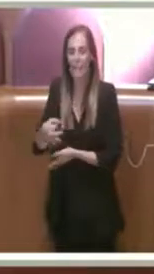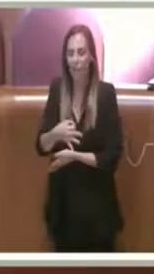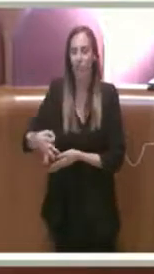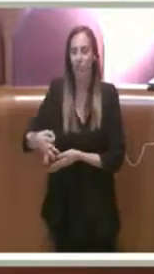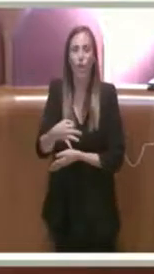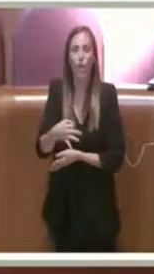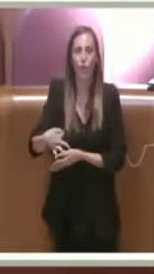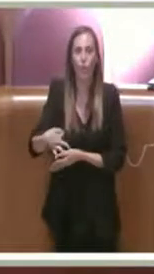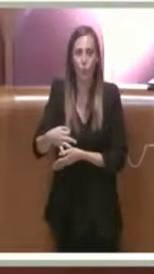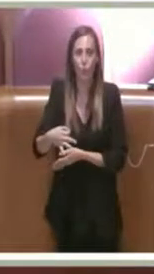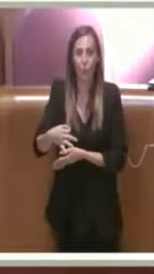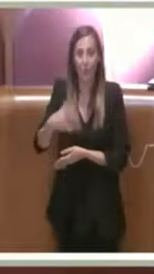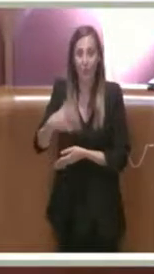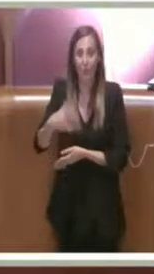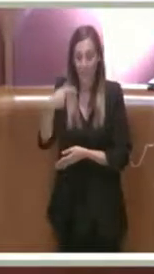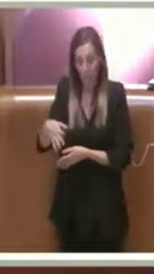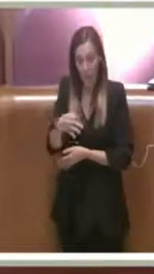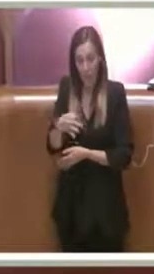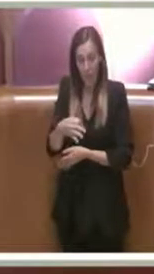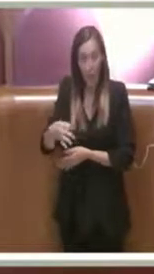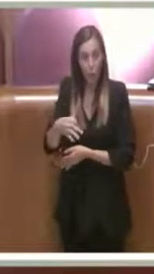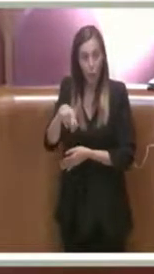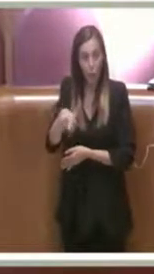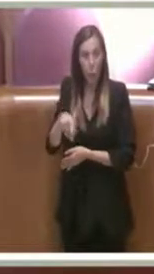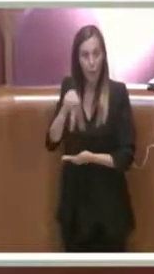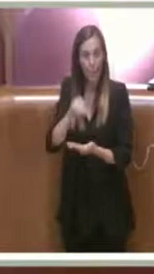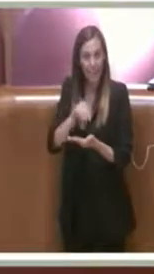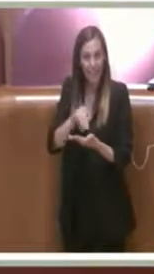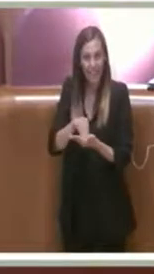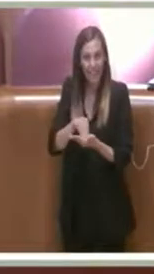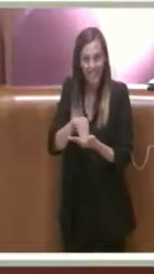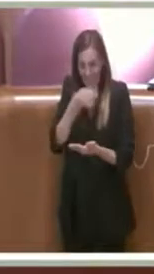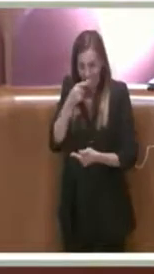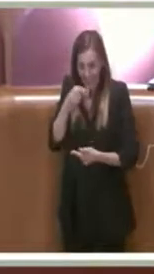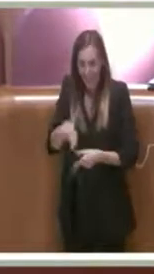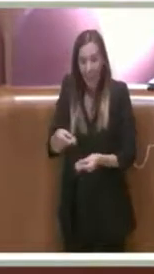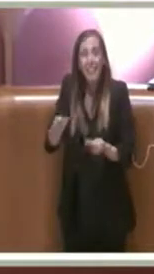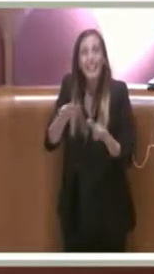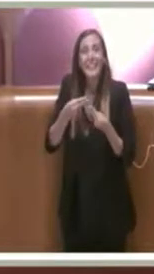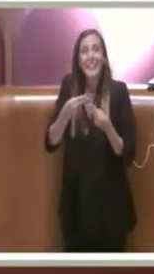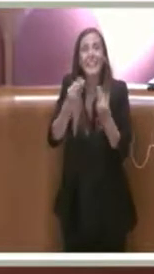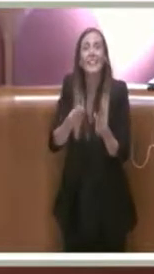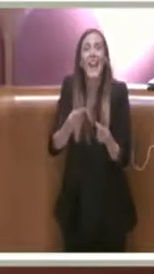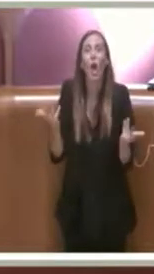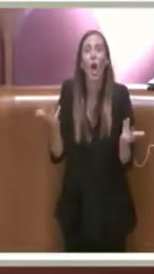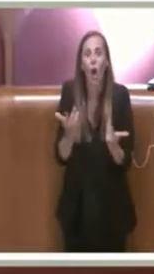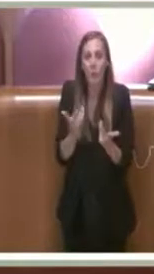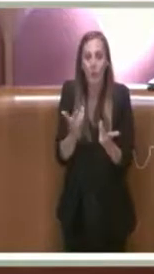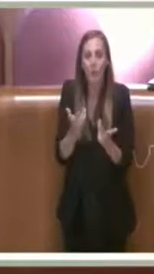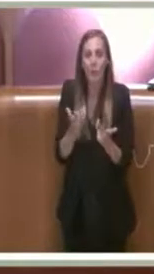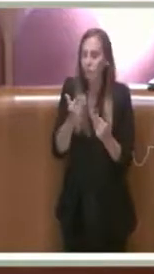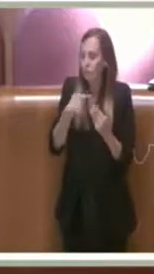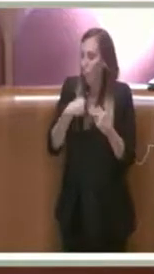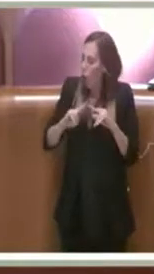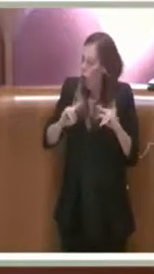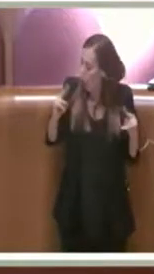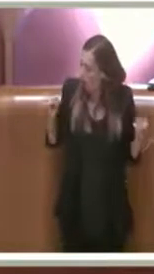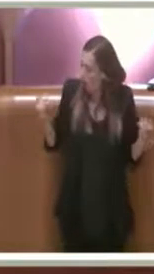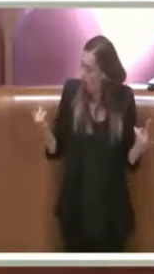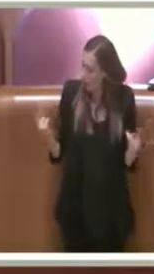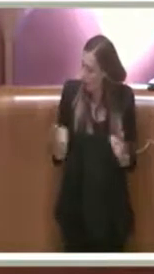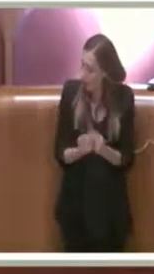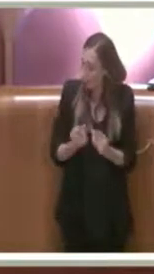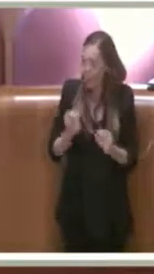Rispetto al sistema dei gettoni di presenza oggi in vigore, che cosa permetterebbe? Sicuramente di potersi dedicare completamente a